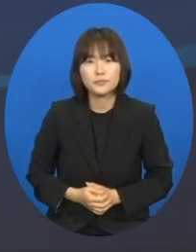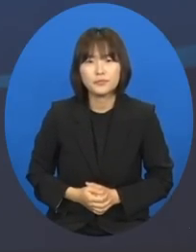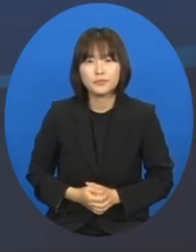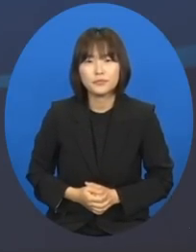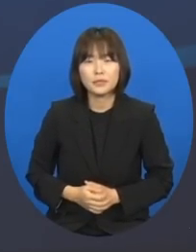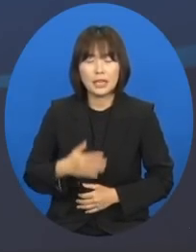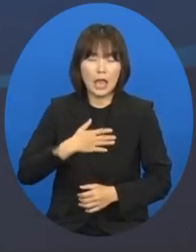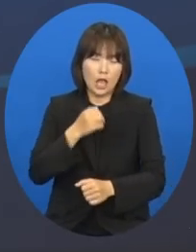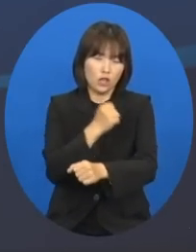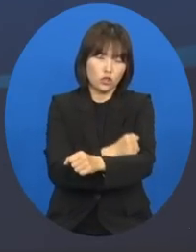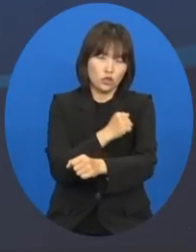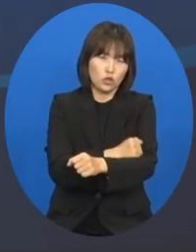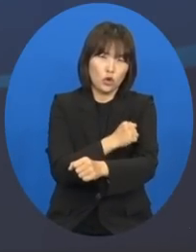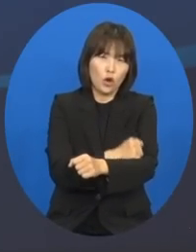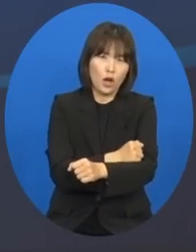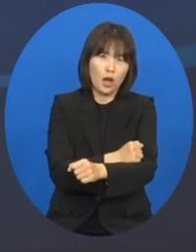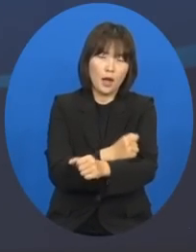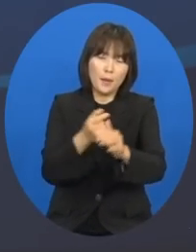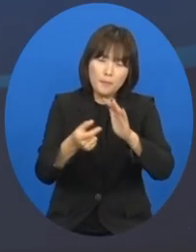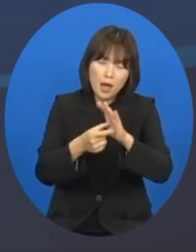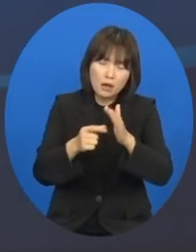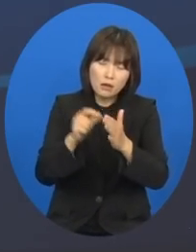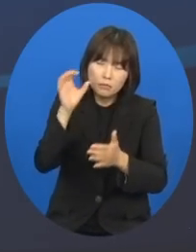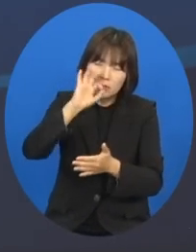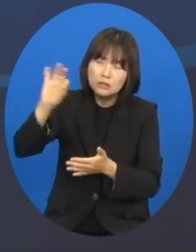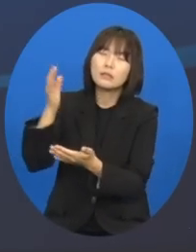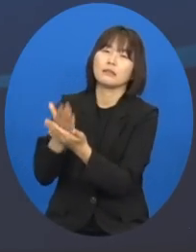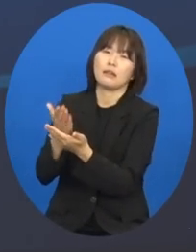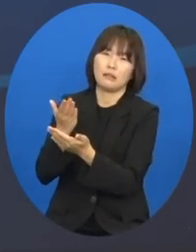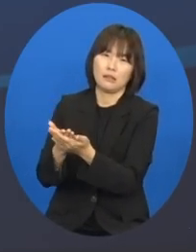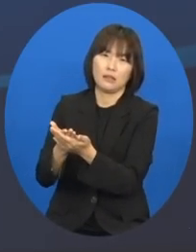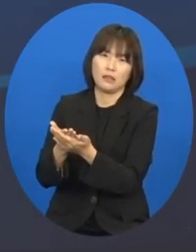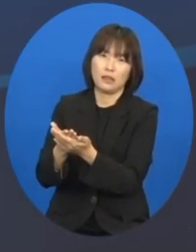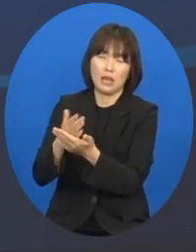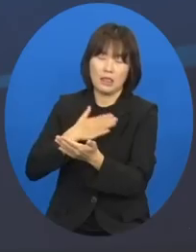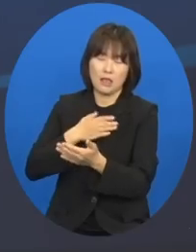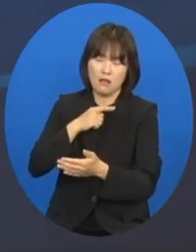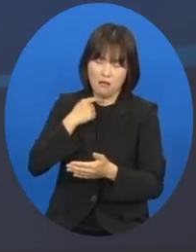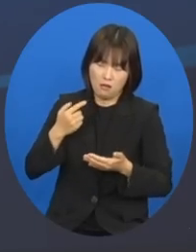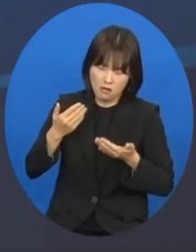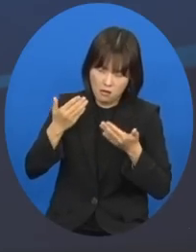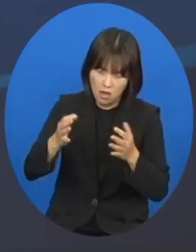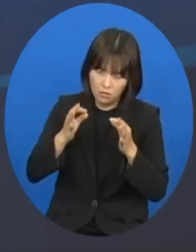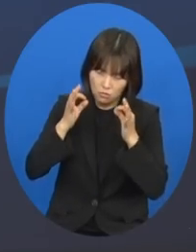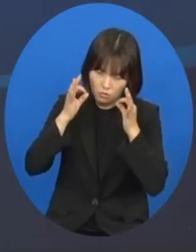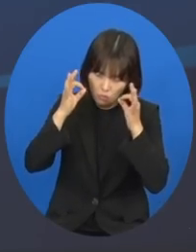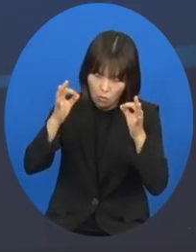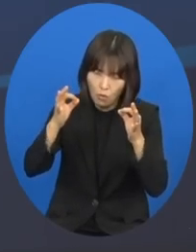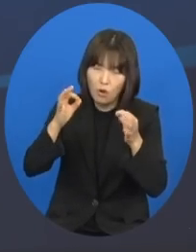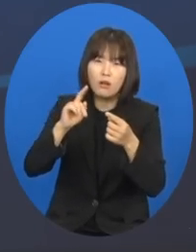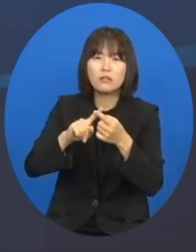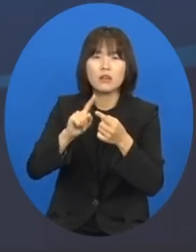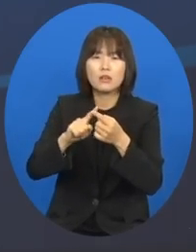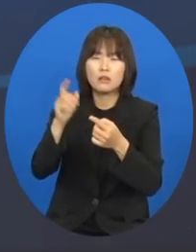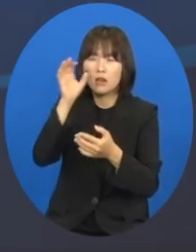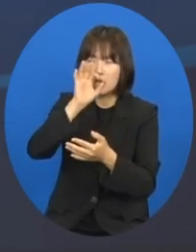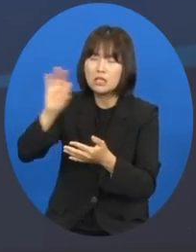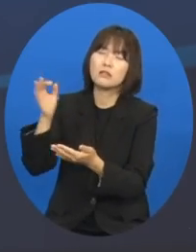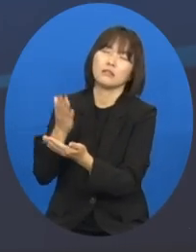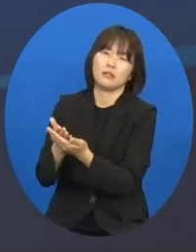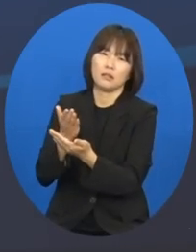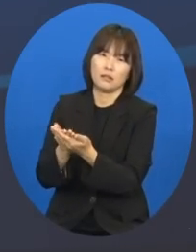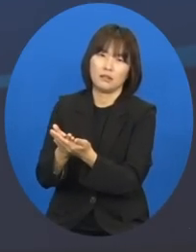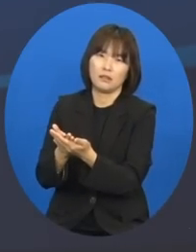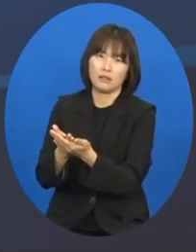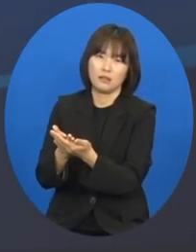수고한 만큼은 인정해 줘야 되지 않느냐 내가 헌신하고 노력하고 공로를 세운 만큼은 인정해 줘야 되지